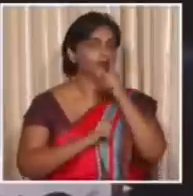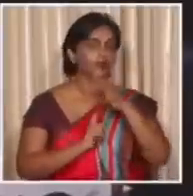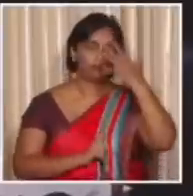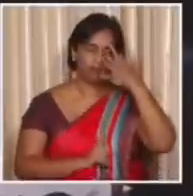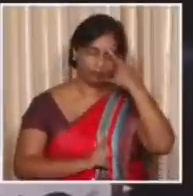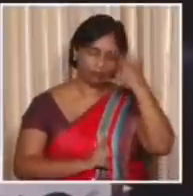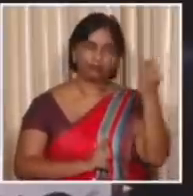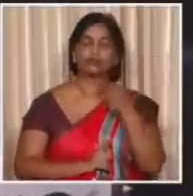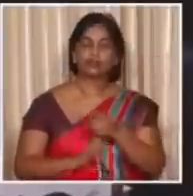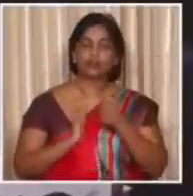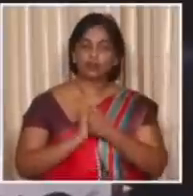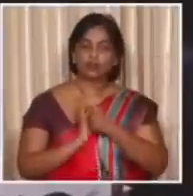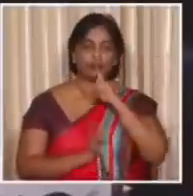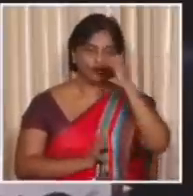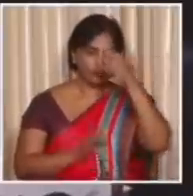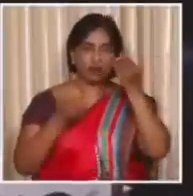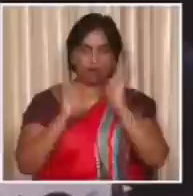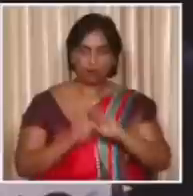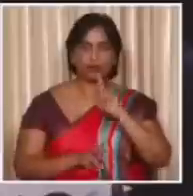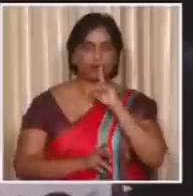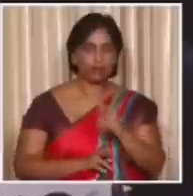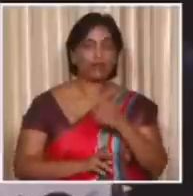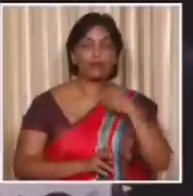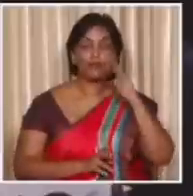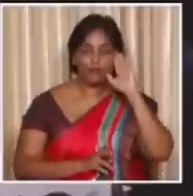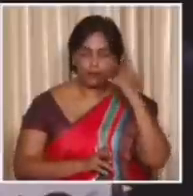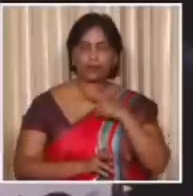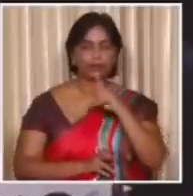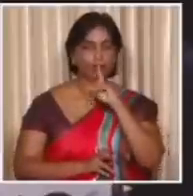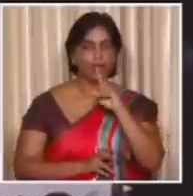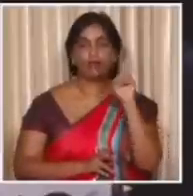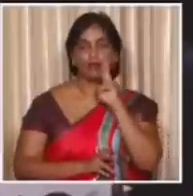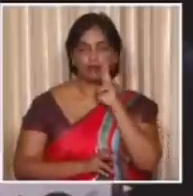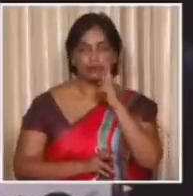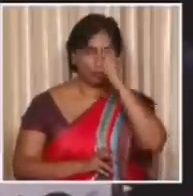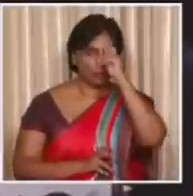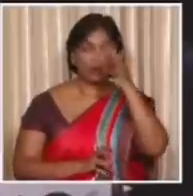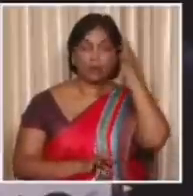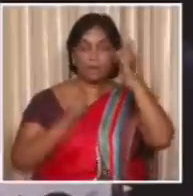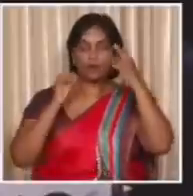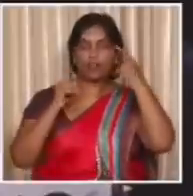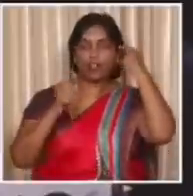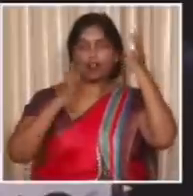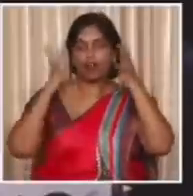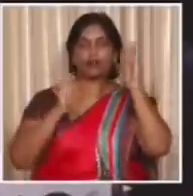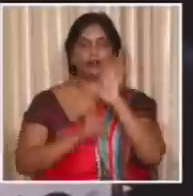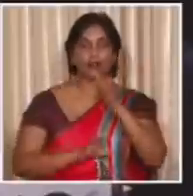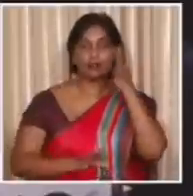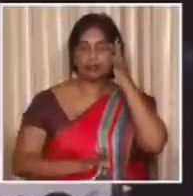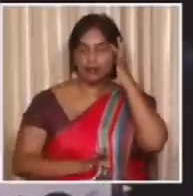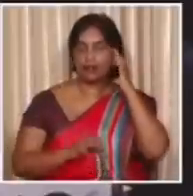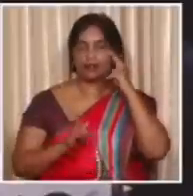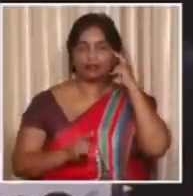මිත්‍යාවක් එනිසා කරුණ නියෝජ්‍ය කතාවම අවසන් වශයෙන් කියද මෙච්චරයි විශේෂයෙන් කියන්නේ රනිල් වික්‍රමසිංහ මහතා මනෝලෝකයක ජීවත් වෙනවා මනෝලෝකයක ජීවත්